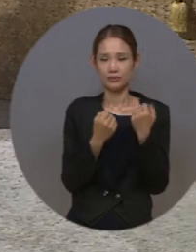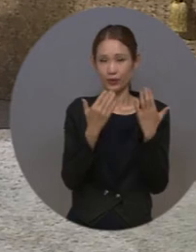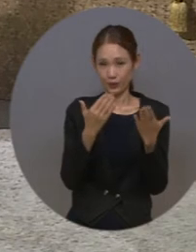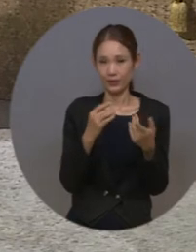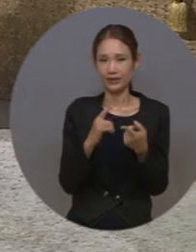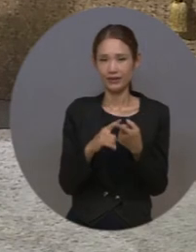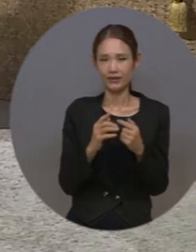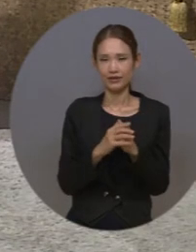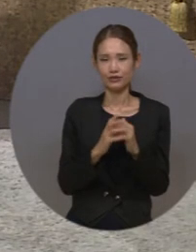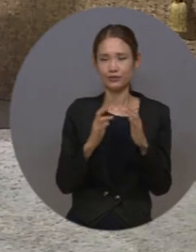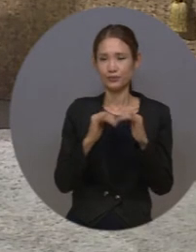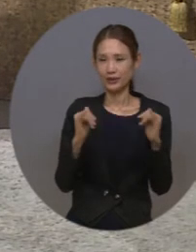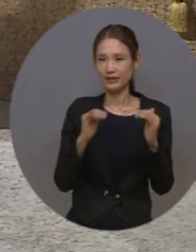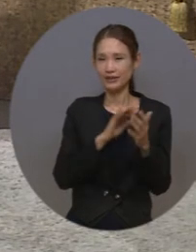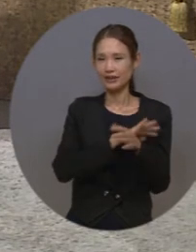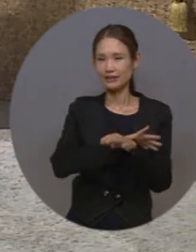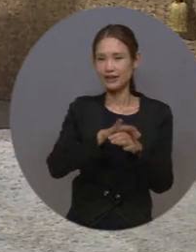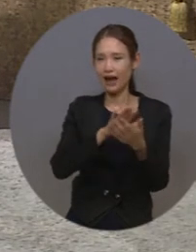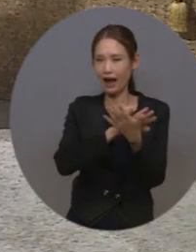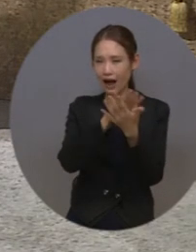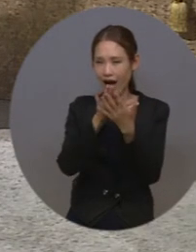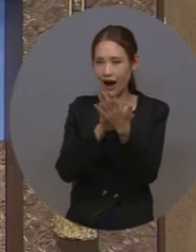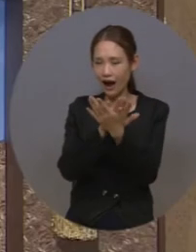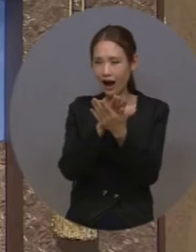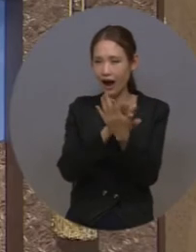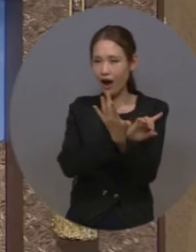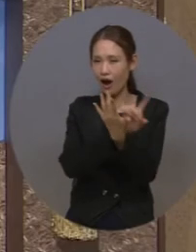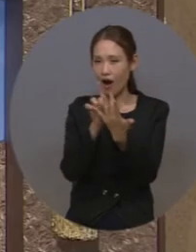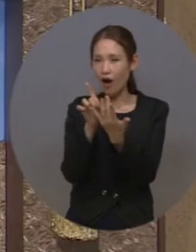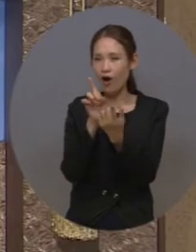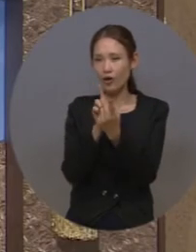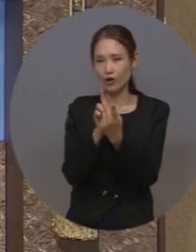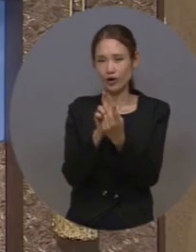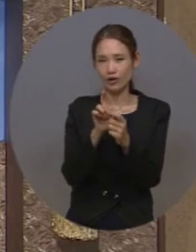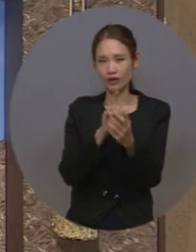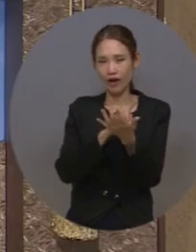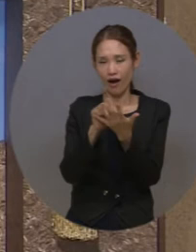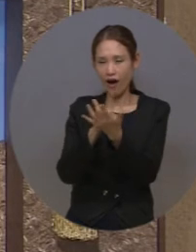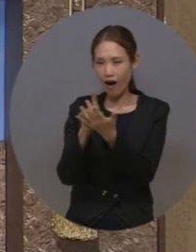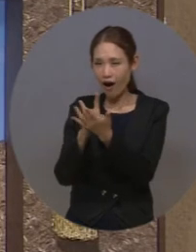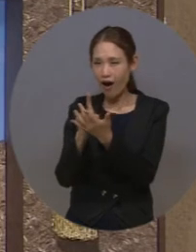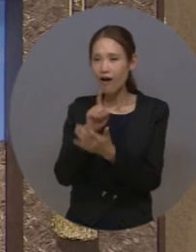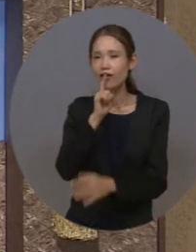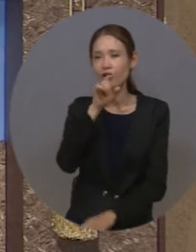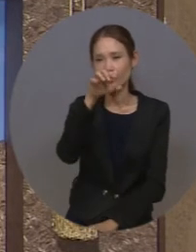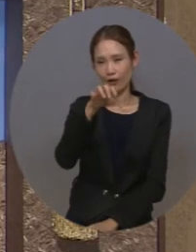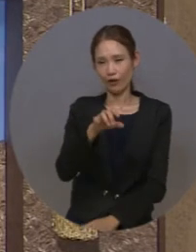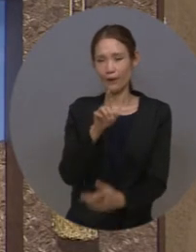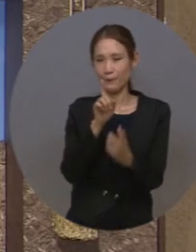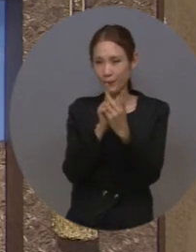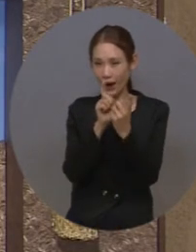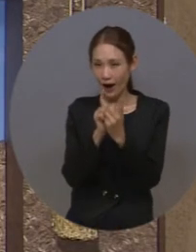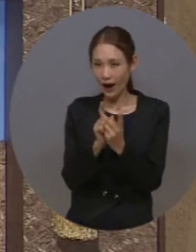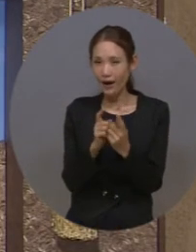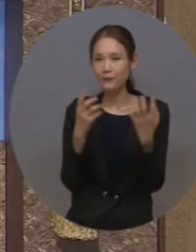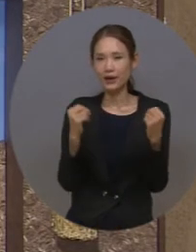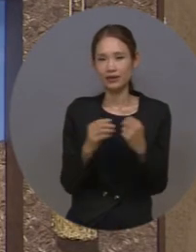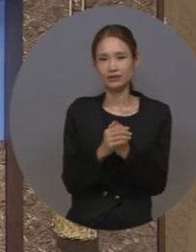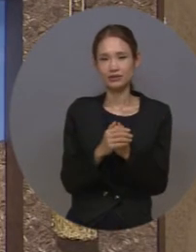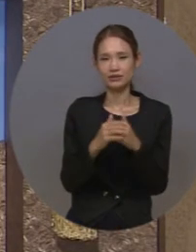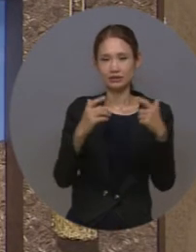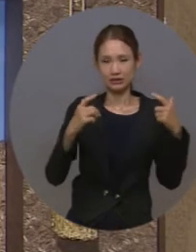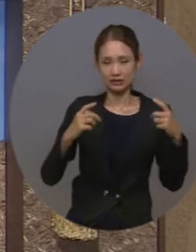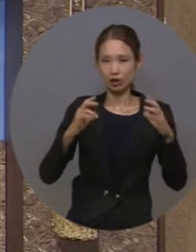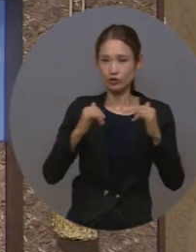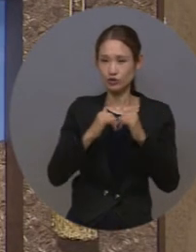것처럼 국민들하고 잘 얼고 현장에서 예. 국민들하고 잘 어울리다 보니까 지역 주민들 일부가